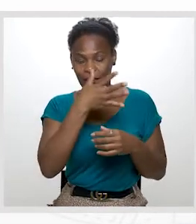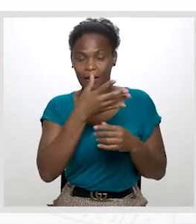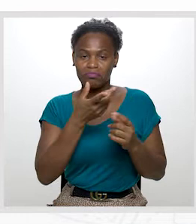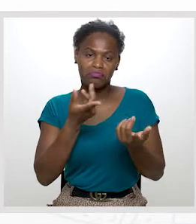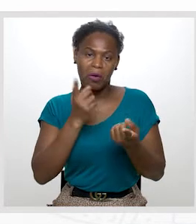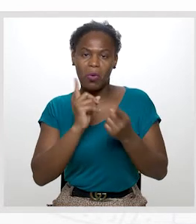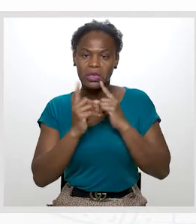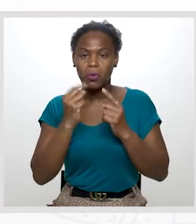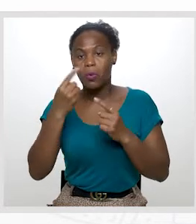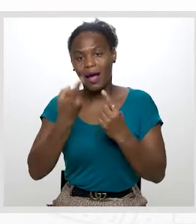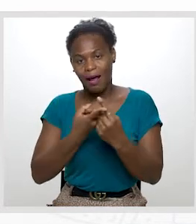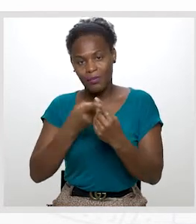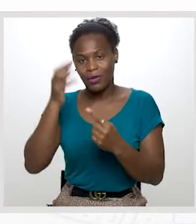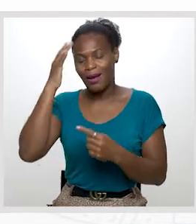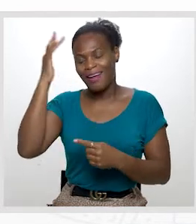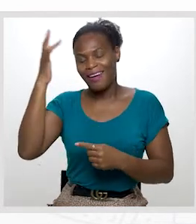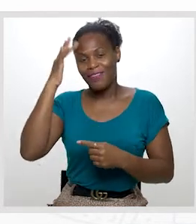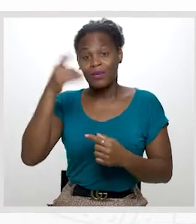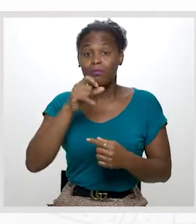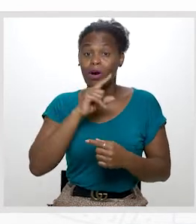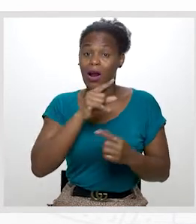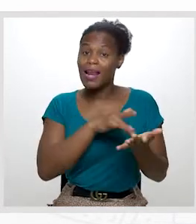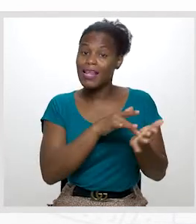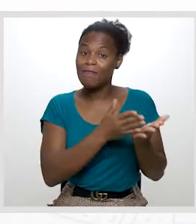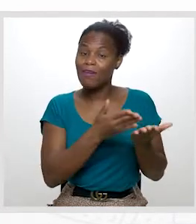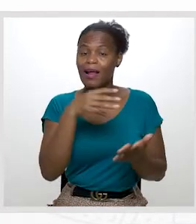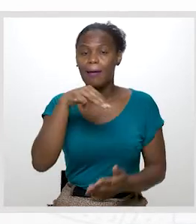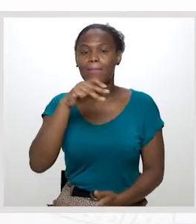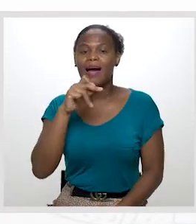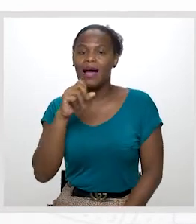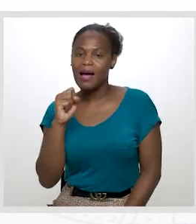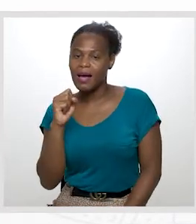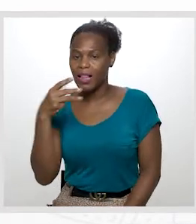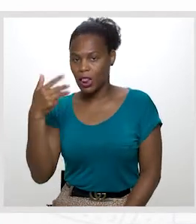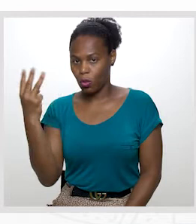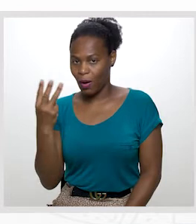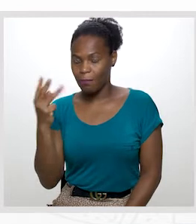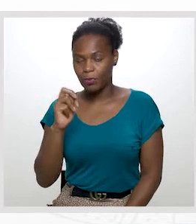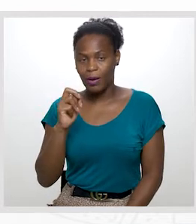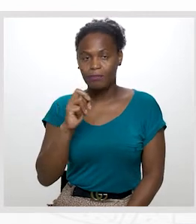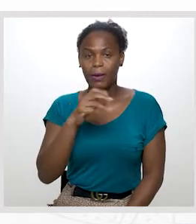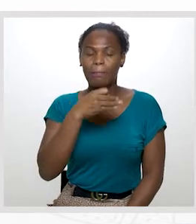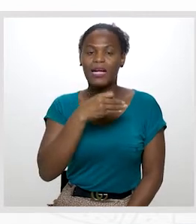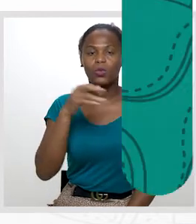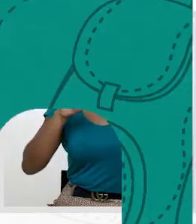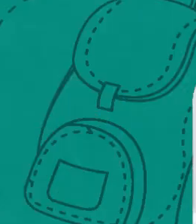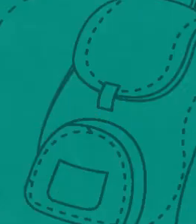loisirs, une année de rêve. Tu peux utiliser le manuel Le Mag 3 aux pages 8, 9 et